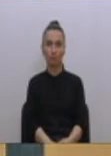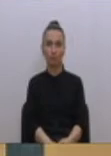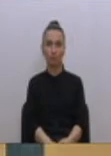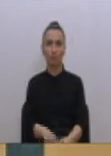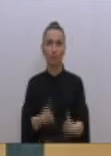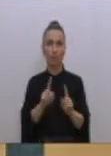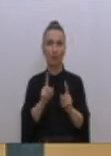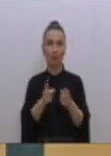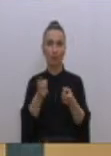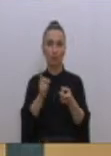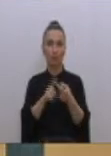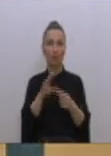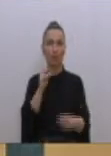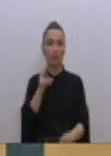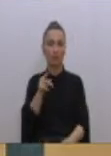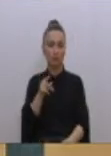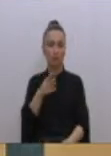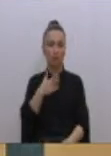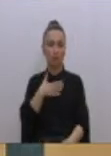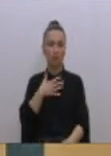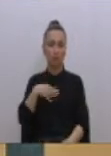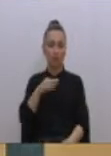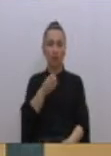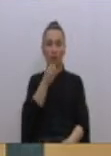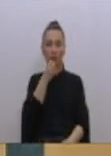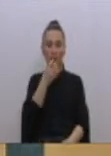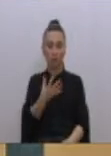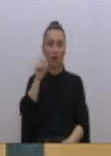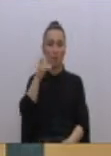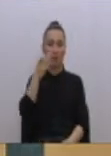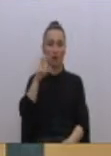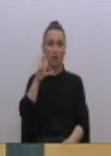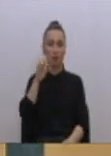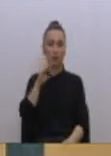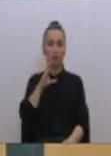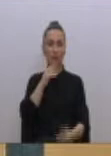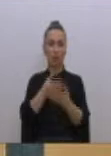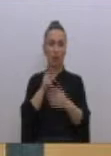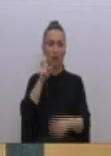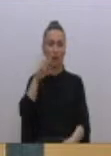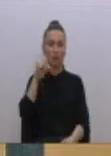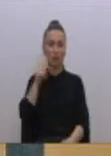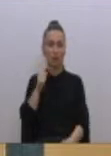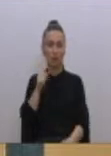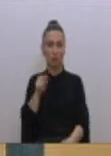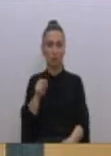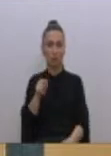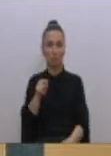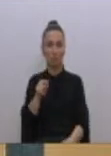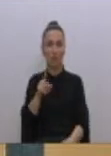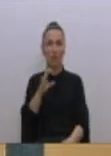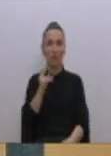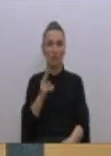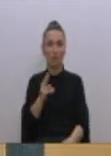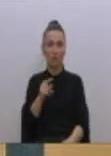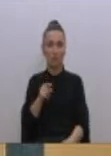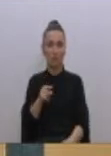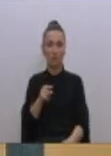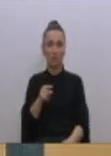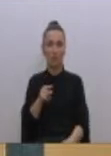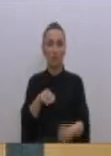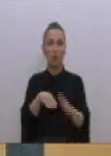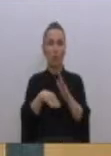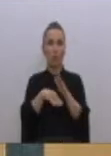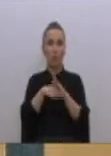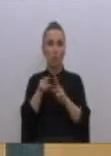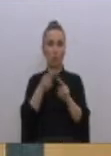რაც შეეხება რისკებს, ჩვენ კი ბატონო ნახსენები გვაქვს, არბიტრატონო ხატია რისკები. უფრო